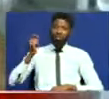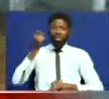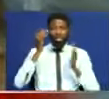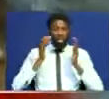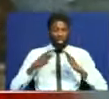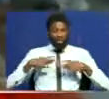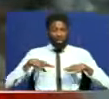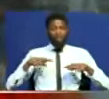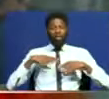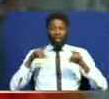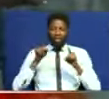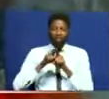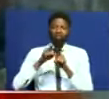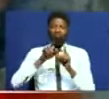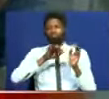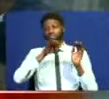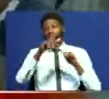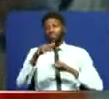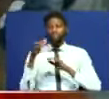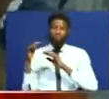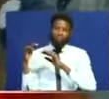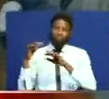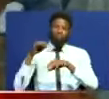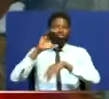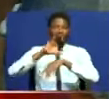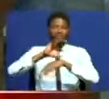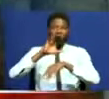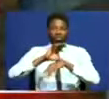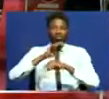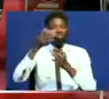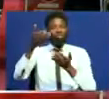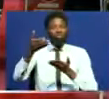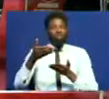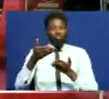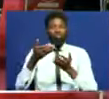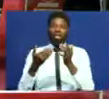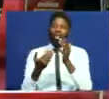watu wakifurika katika maeneo ya kuabudu ili kuukaribisha mwaka mpya.